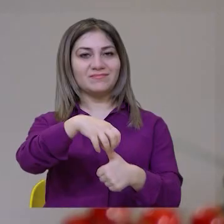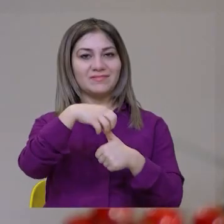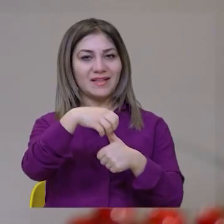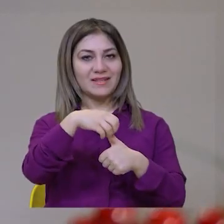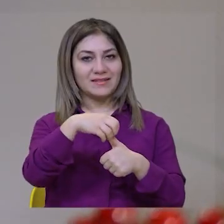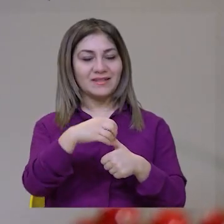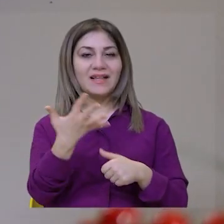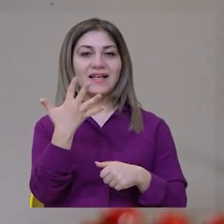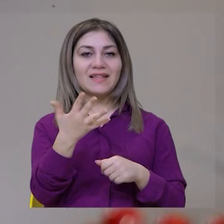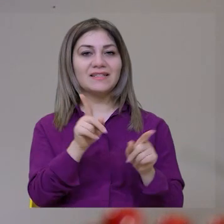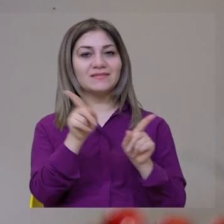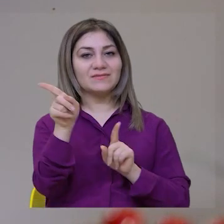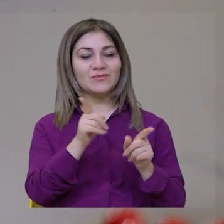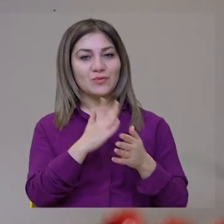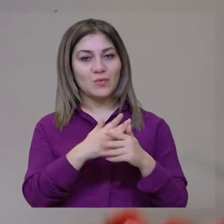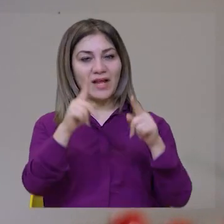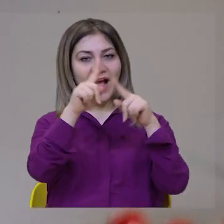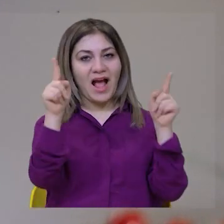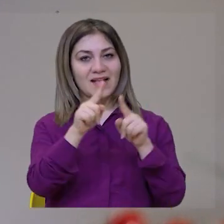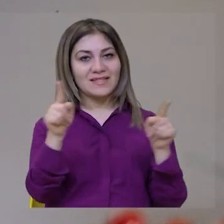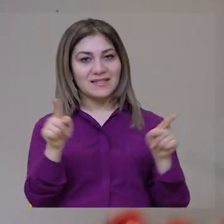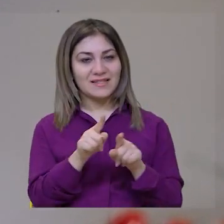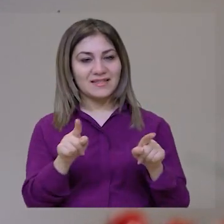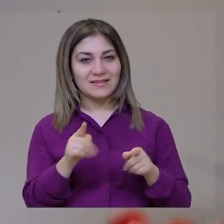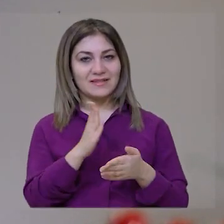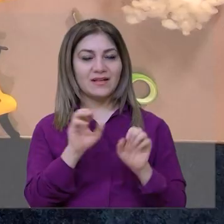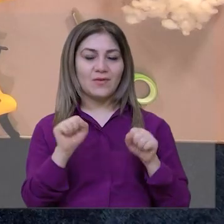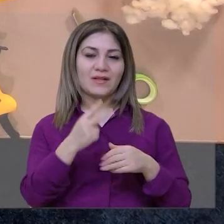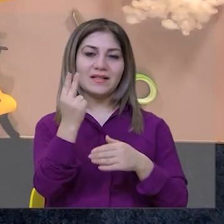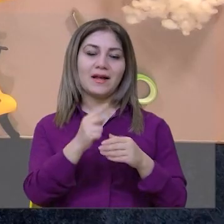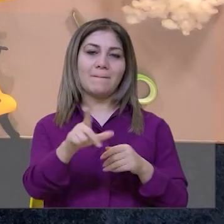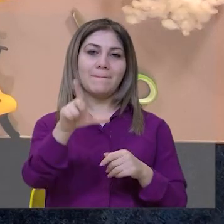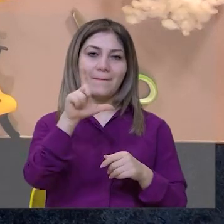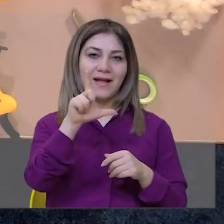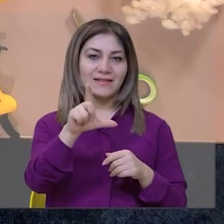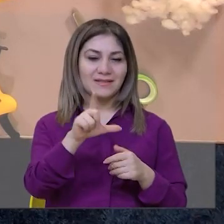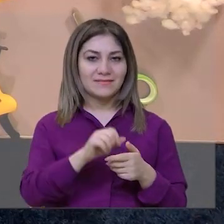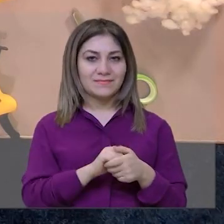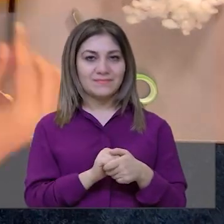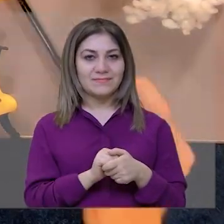ունի 5 գագաթ, կարող ենք մեծը նկարել, ահա այսպես։